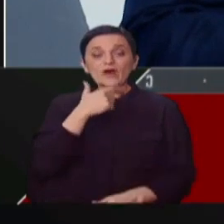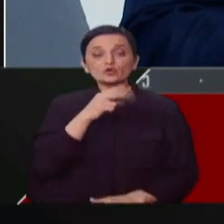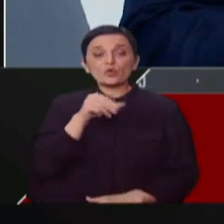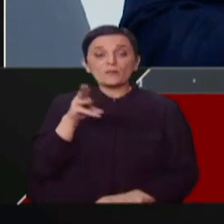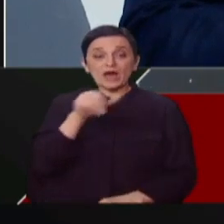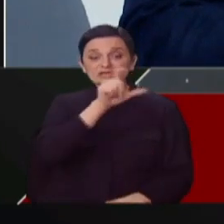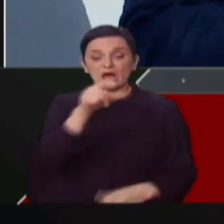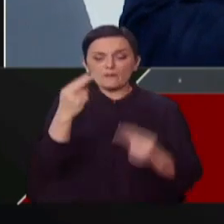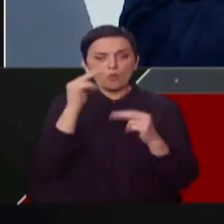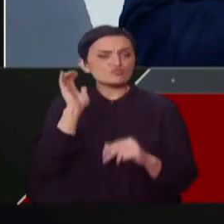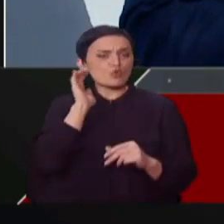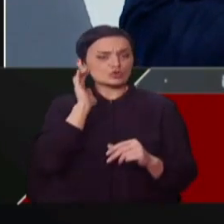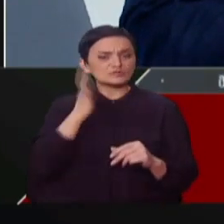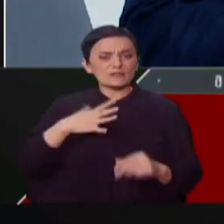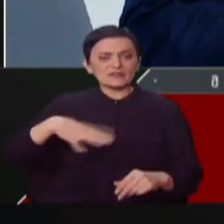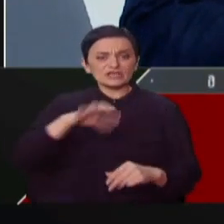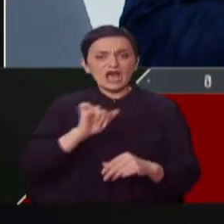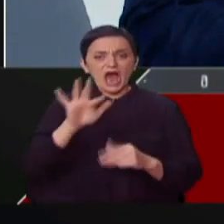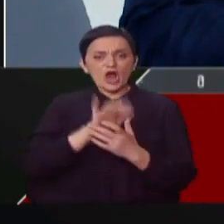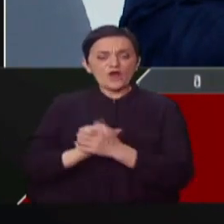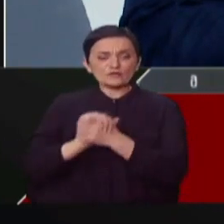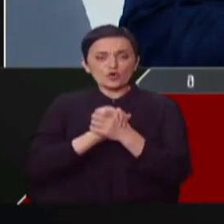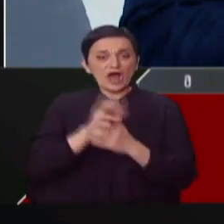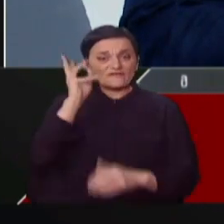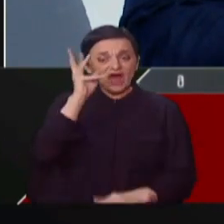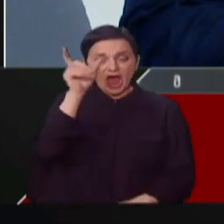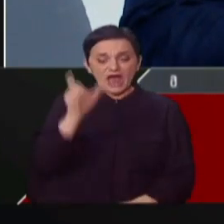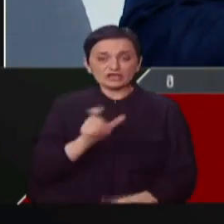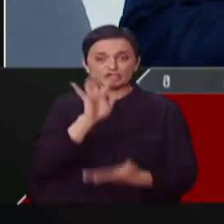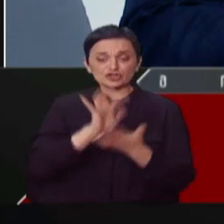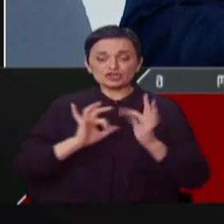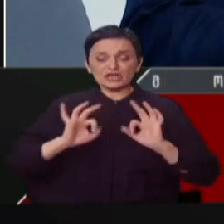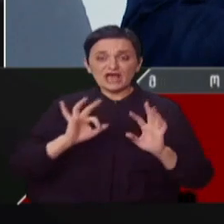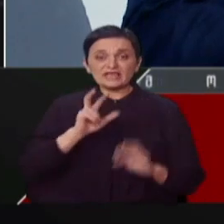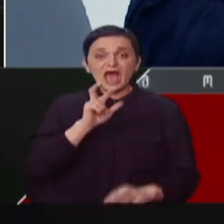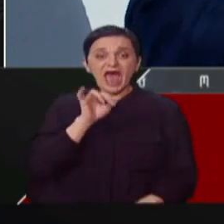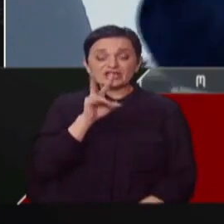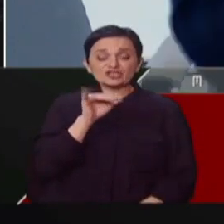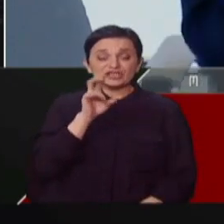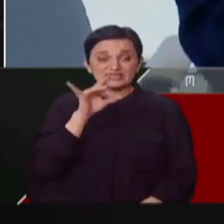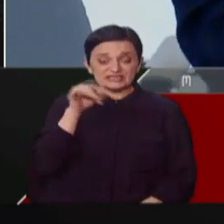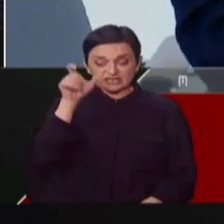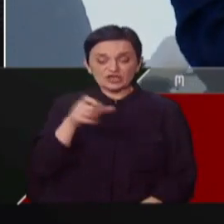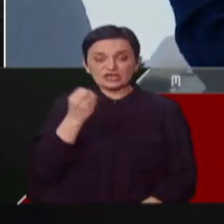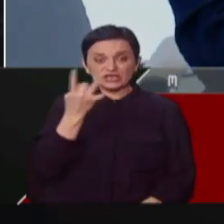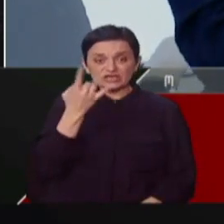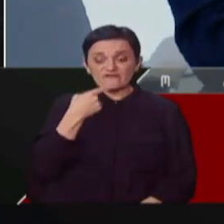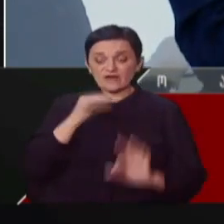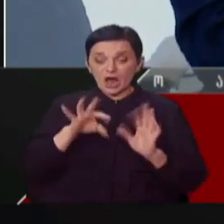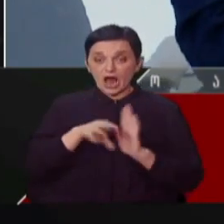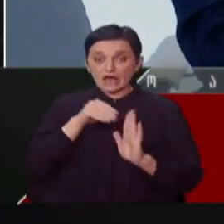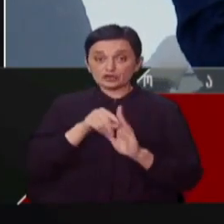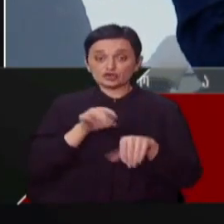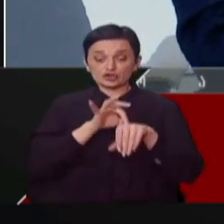პაატა, მაყურებელმა მოისმინა საქართველოს ევროკავშირის ელჩის განცხადება. პავლ ჰრიჩინსკი კიდევ ერთხელ აღნიშნავს, რომ